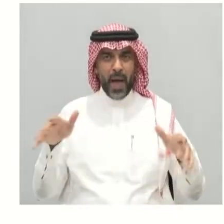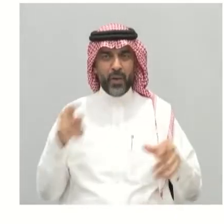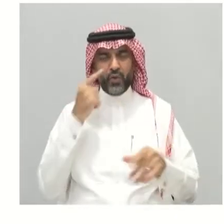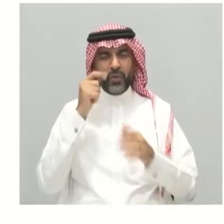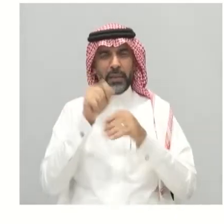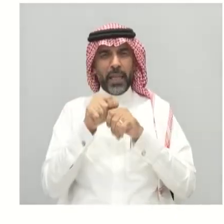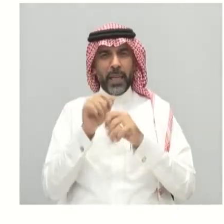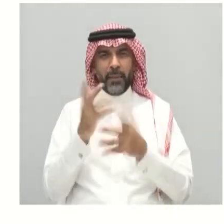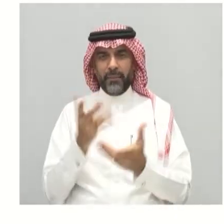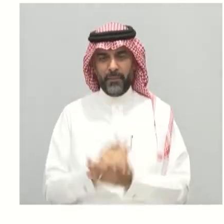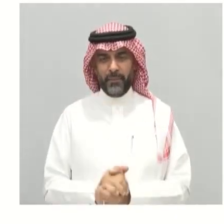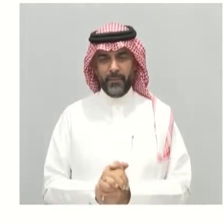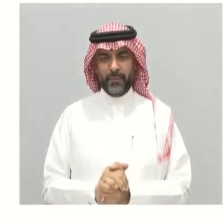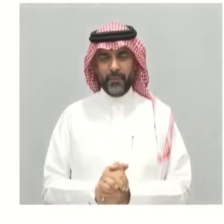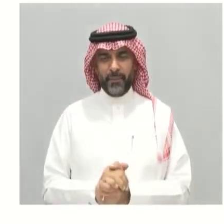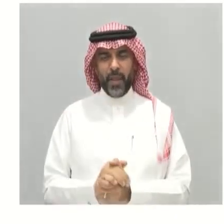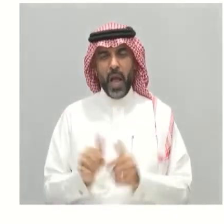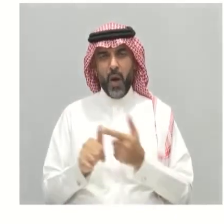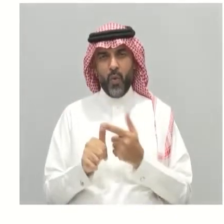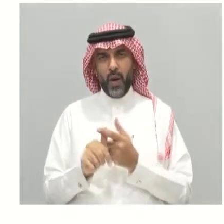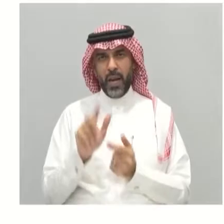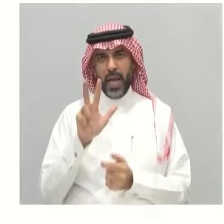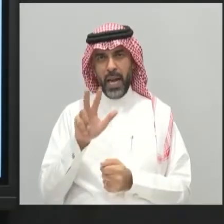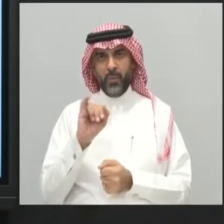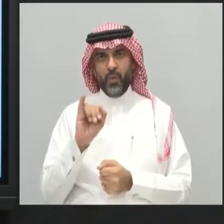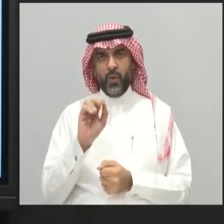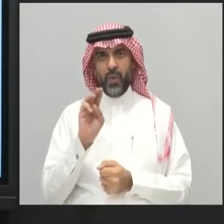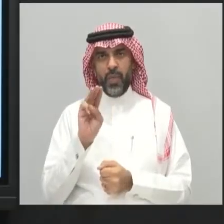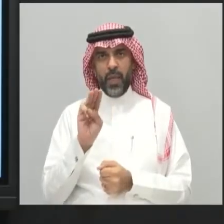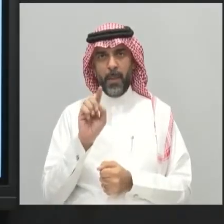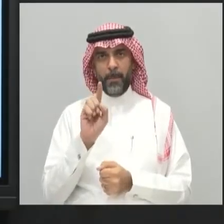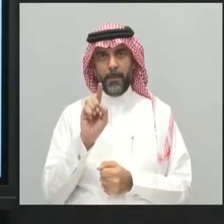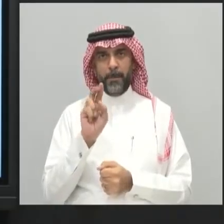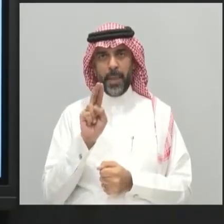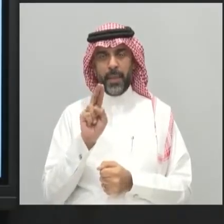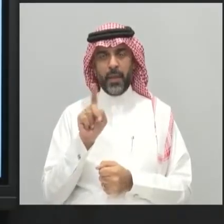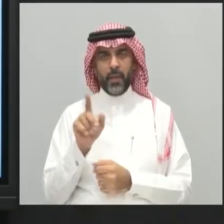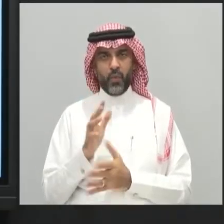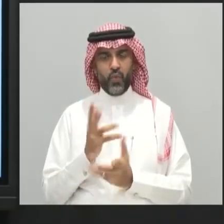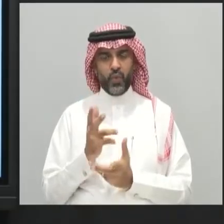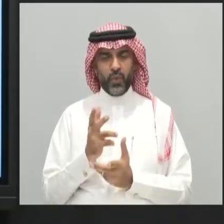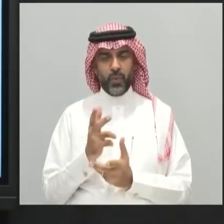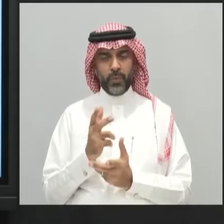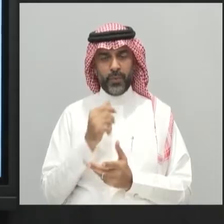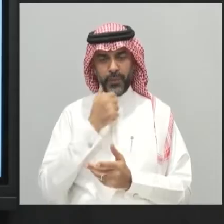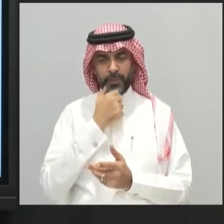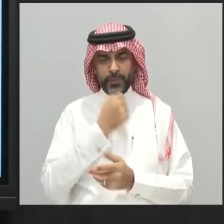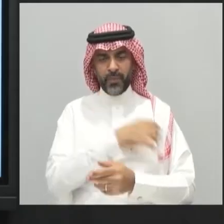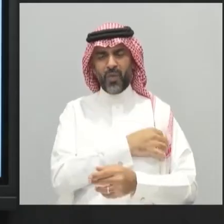عشب البحر اولا المثبت ما هو المثبت يشبه